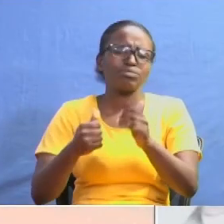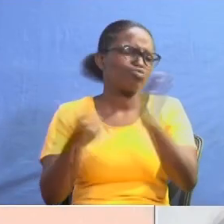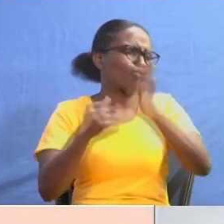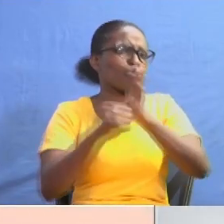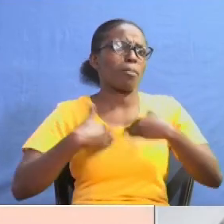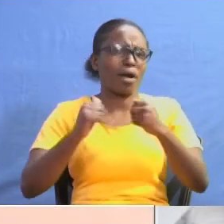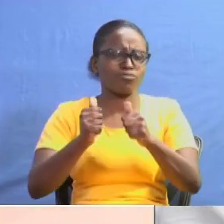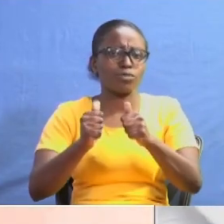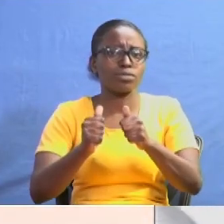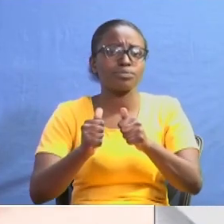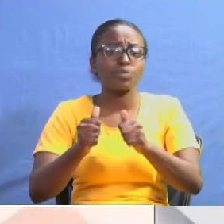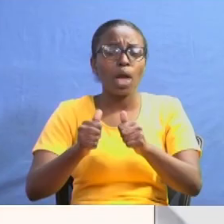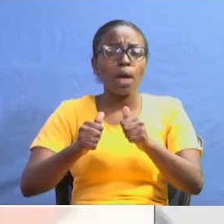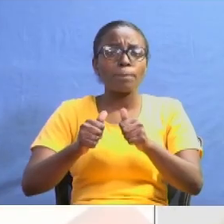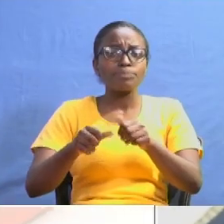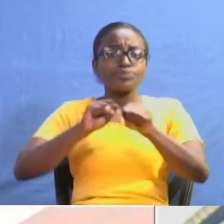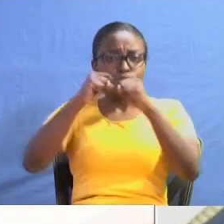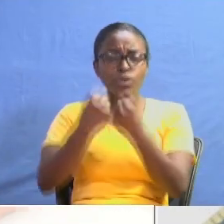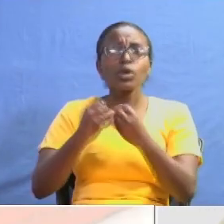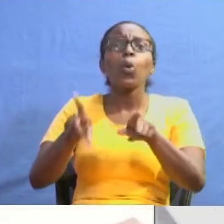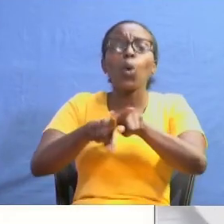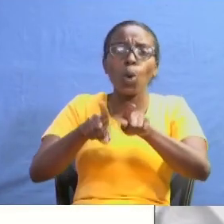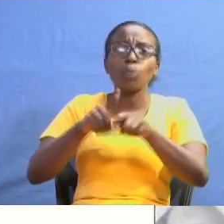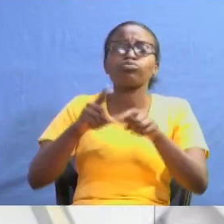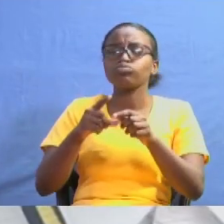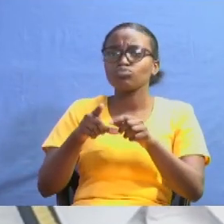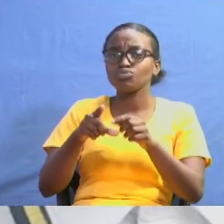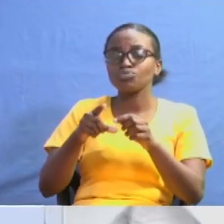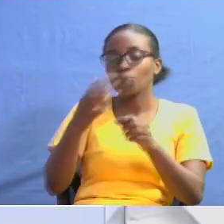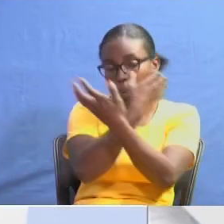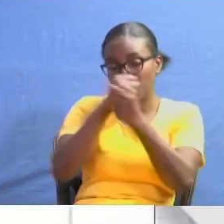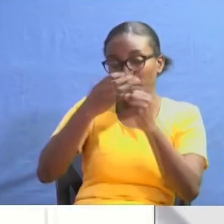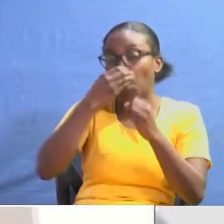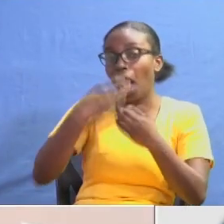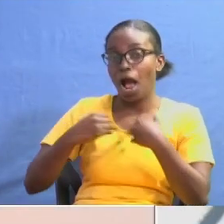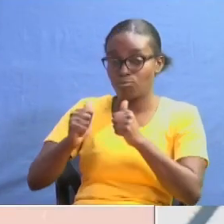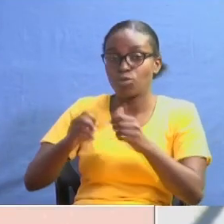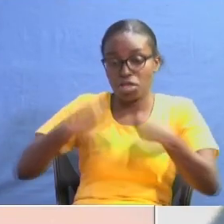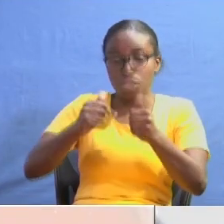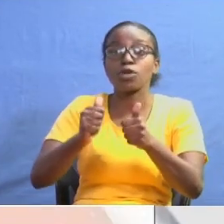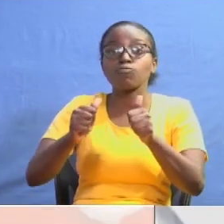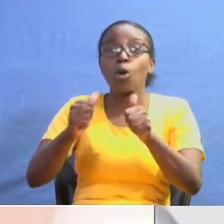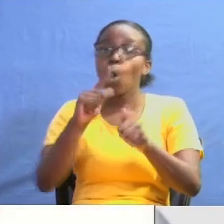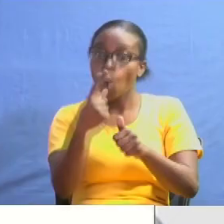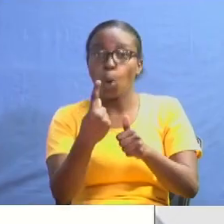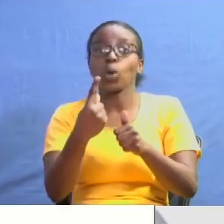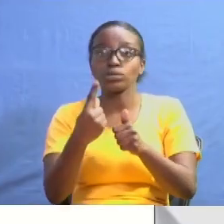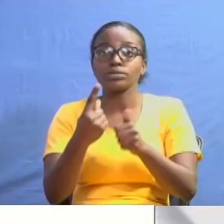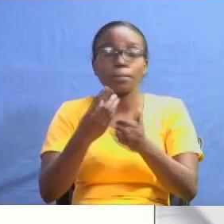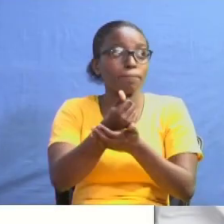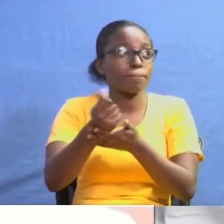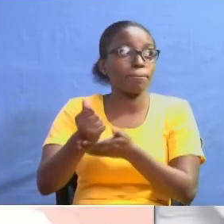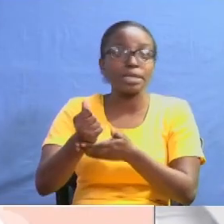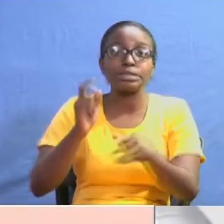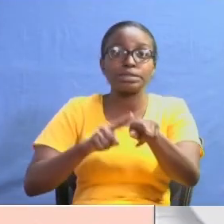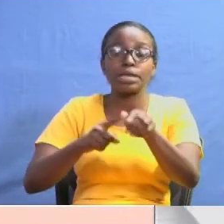So this system is like the President William Samoei Ruto is giving us loans to educate ourselves, then we